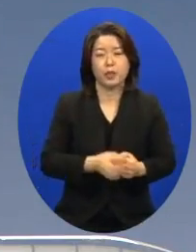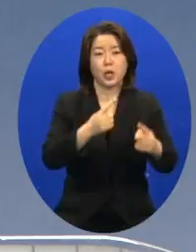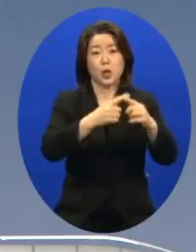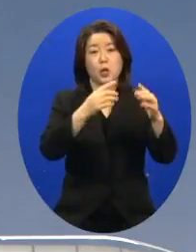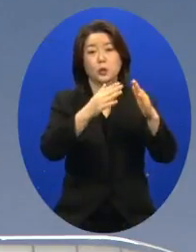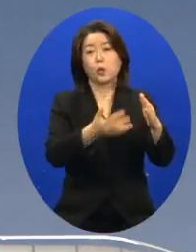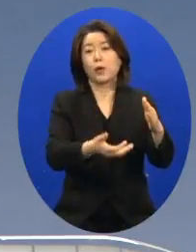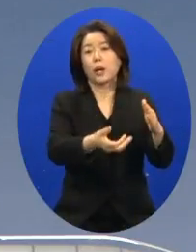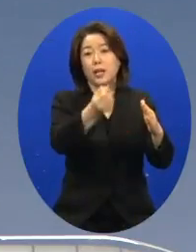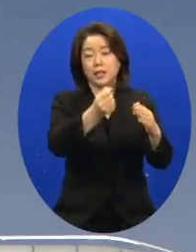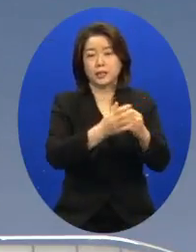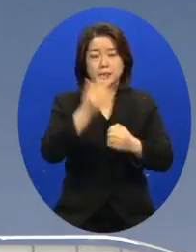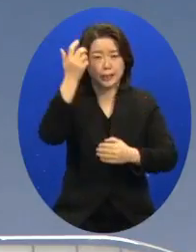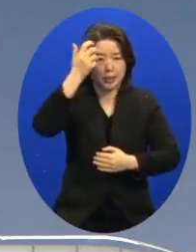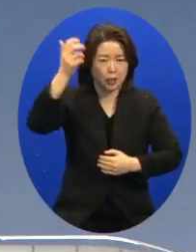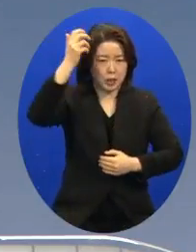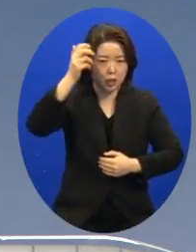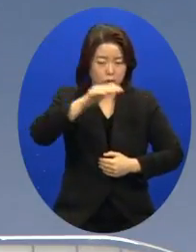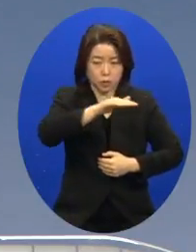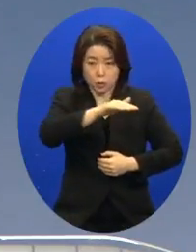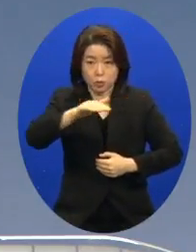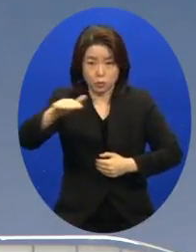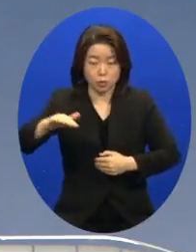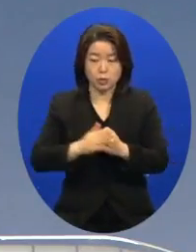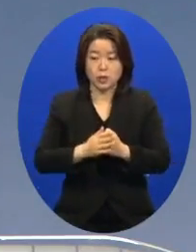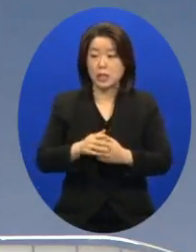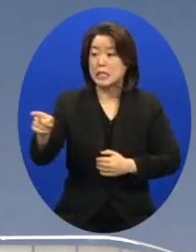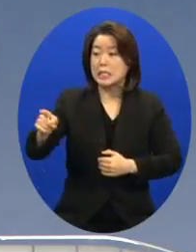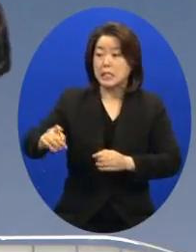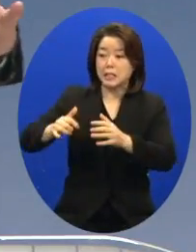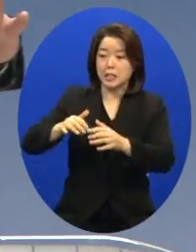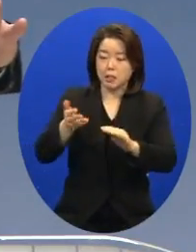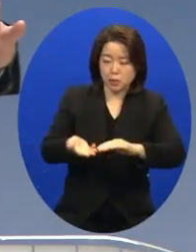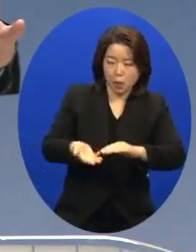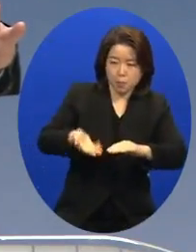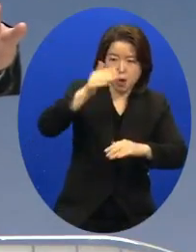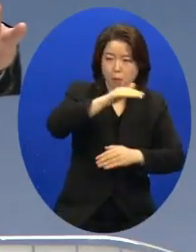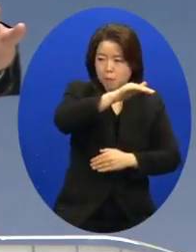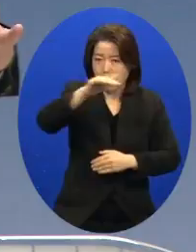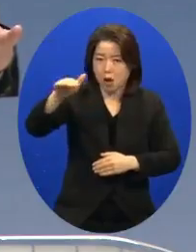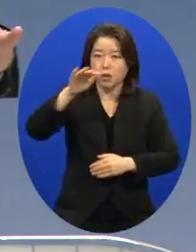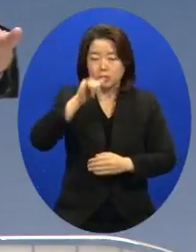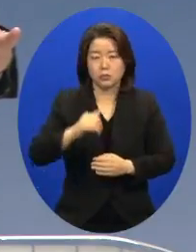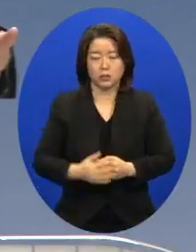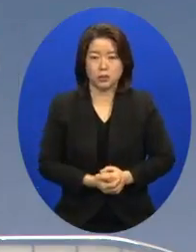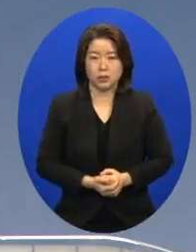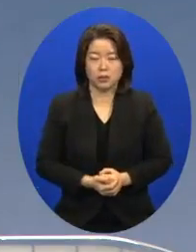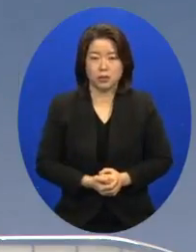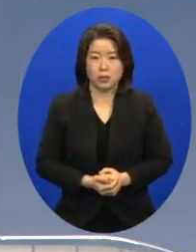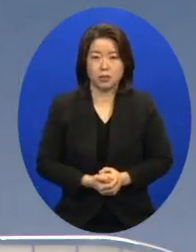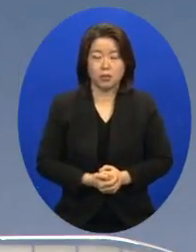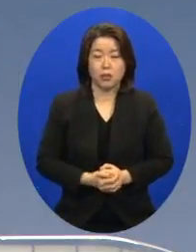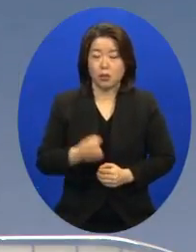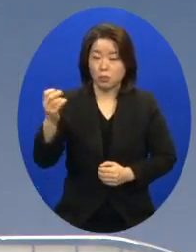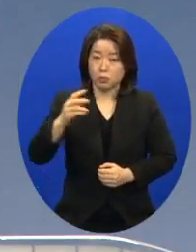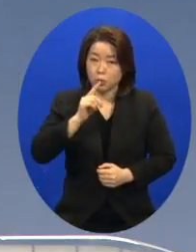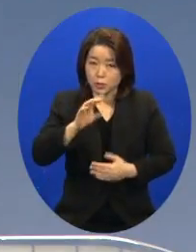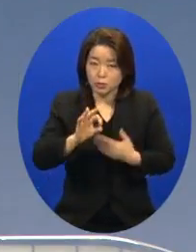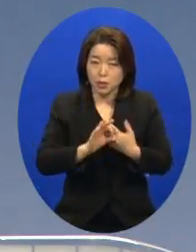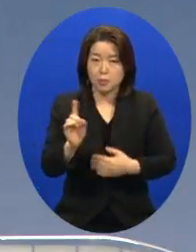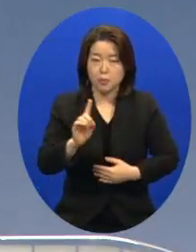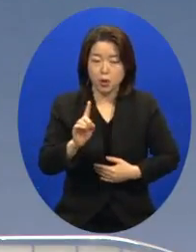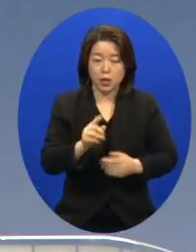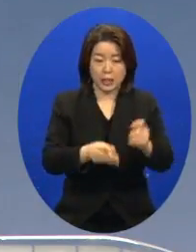가지고 있는 영적인 수준이 이 세상 수준보다 훨씬 높다는 겁니다 다시 말하면